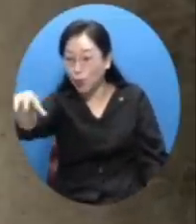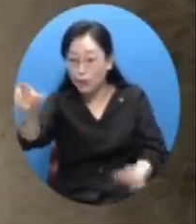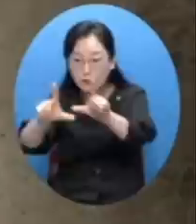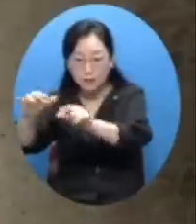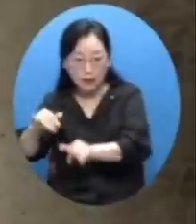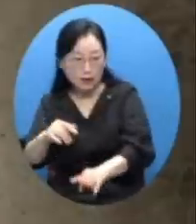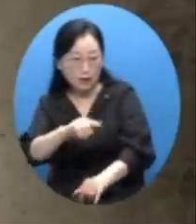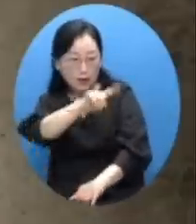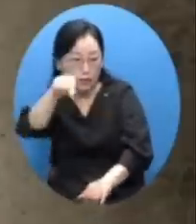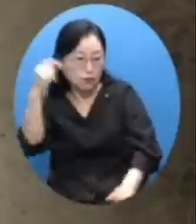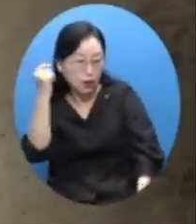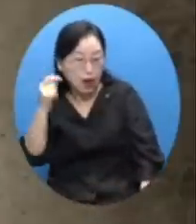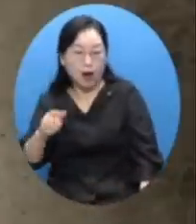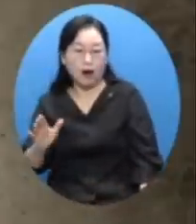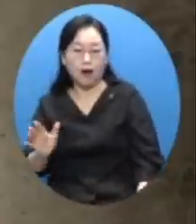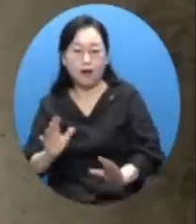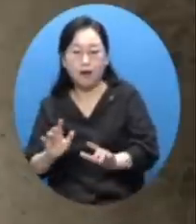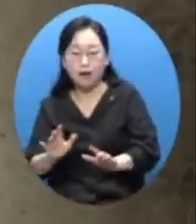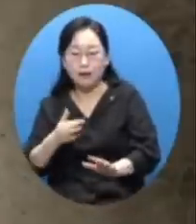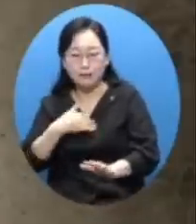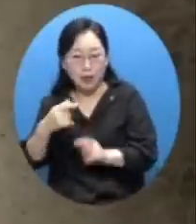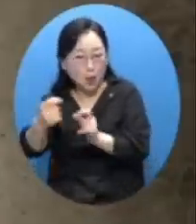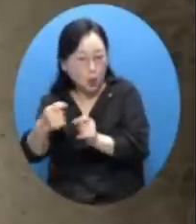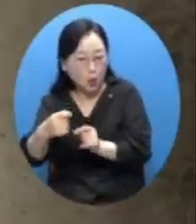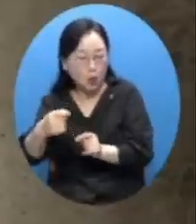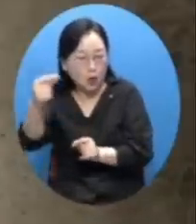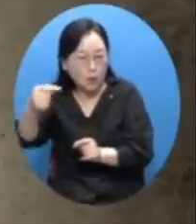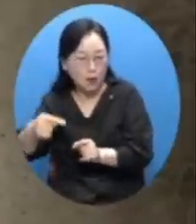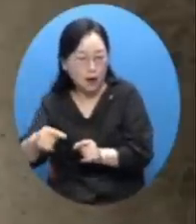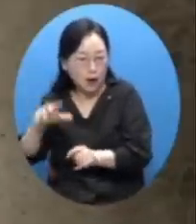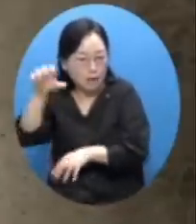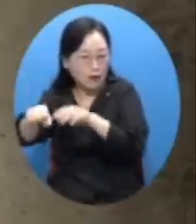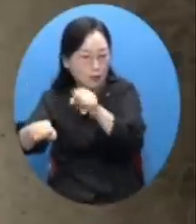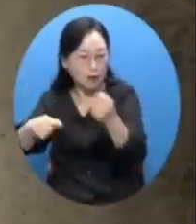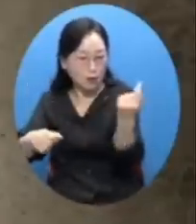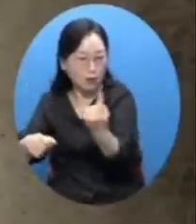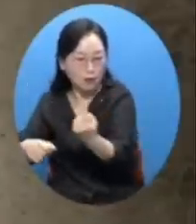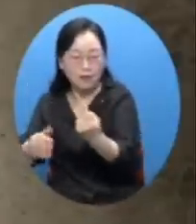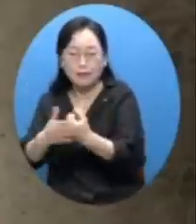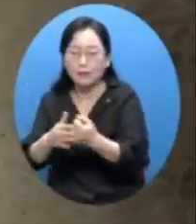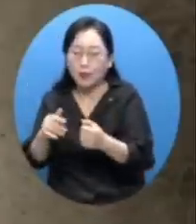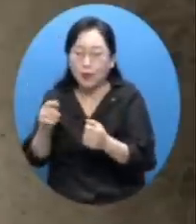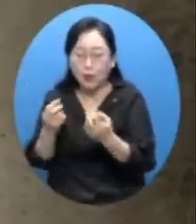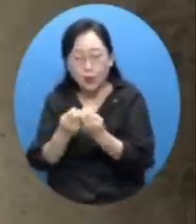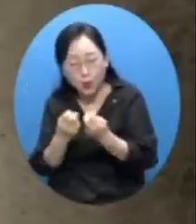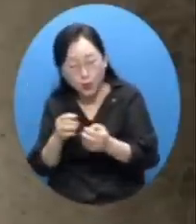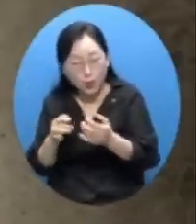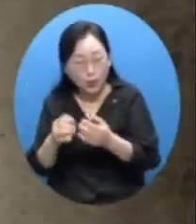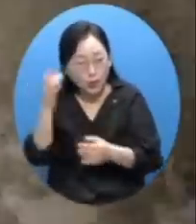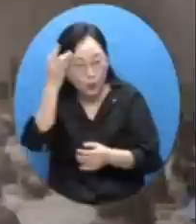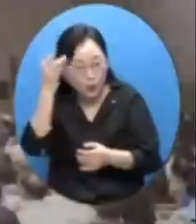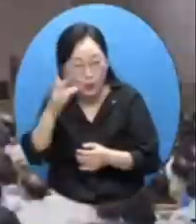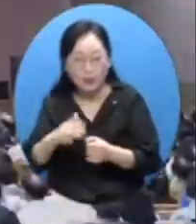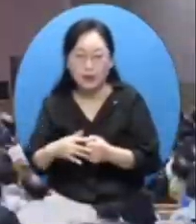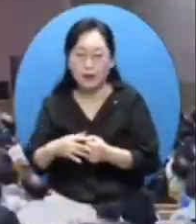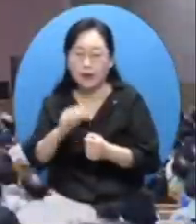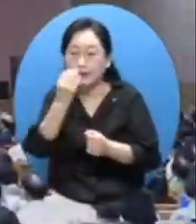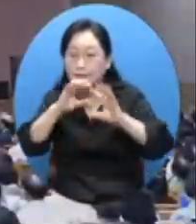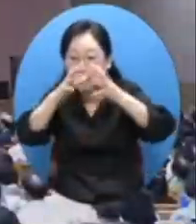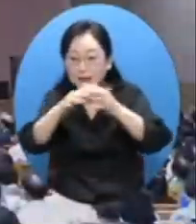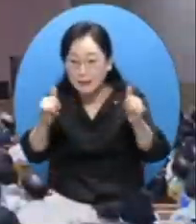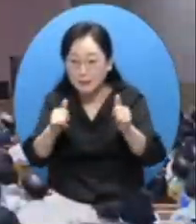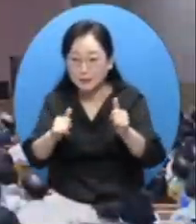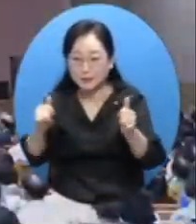해서 이스라엘과 평화조약을 맺으려고 자신들이 먼 나라에서 온 것처럼 낡은 목장으로